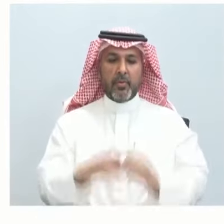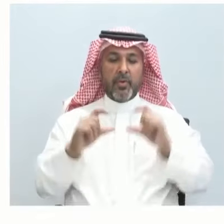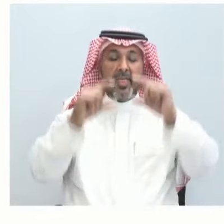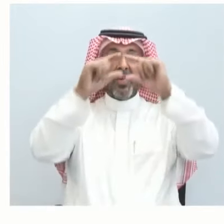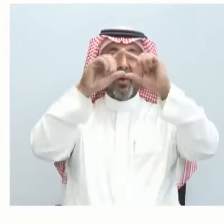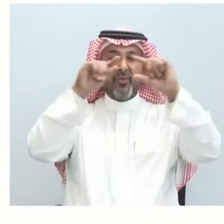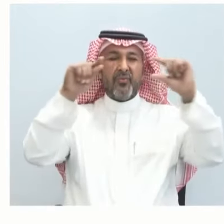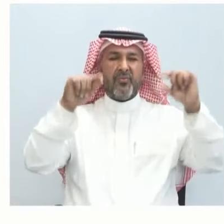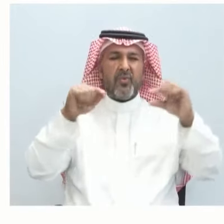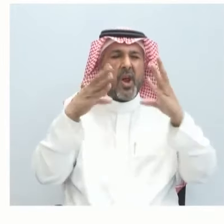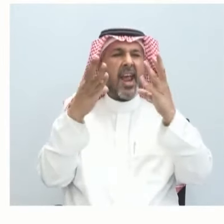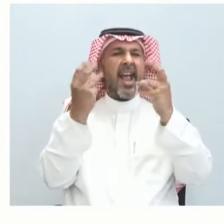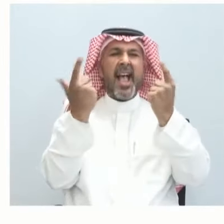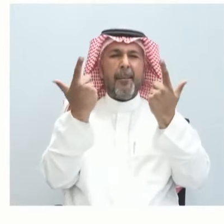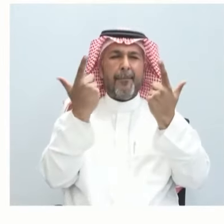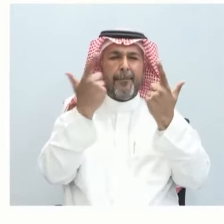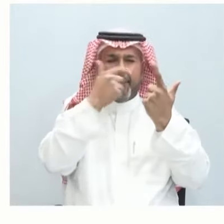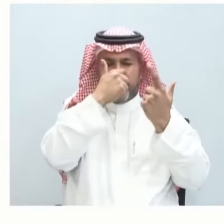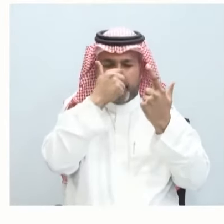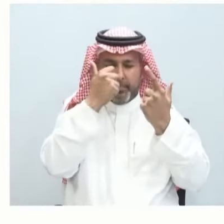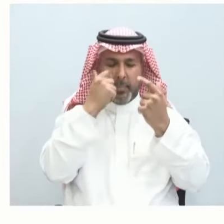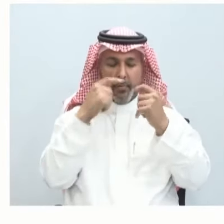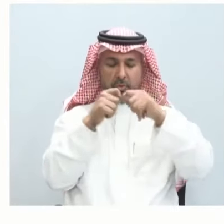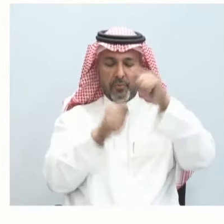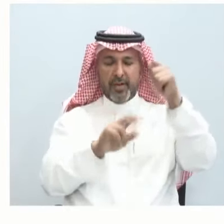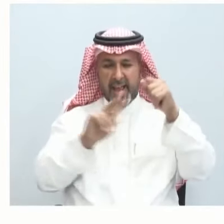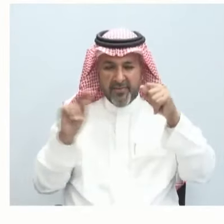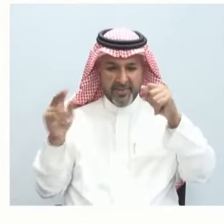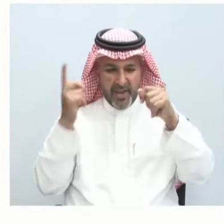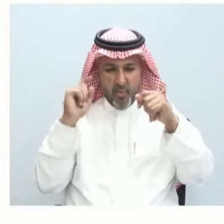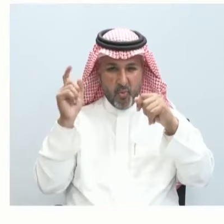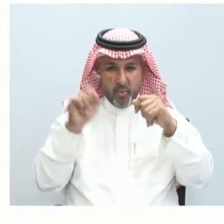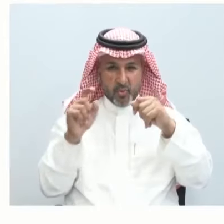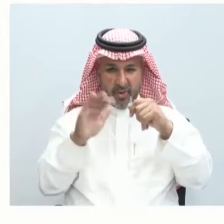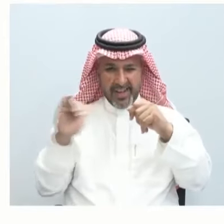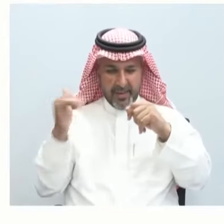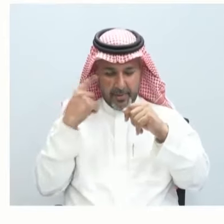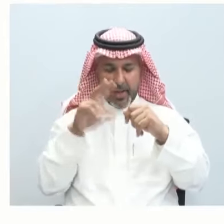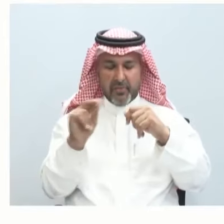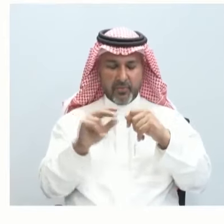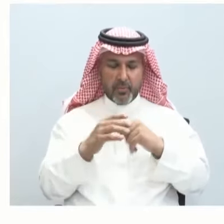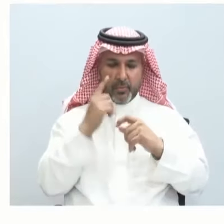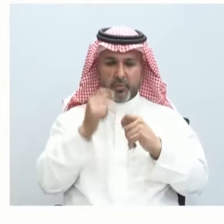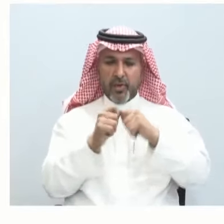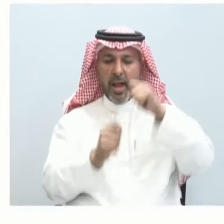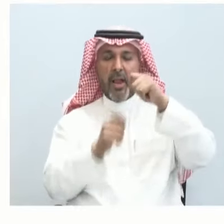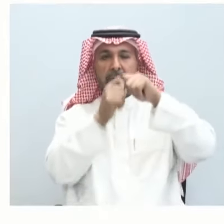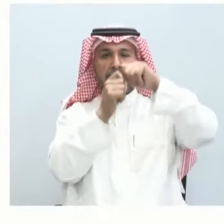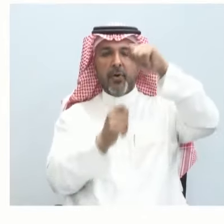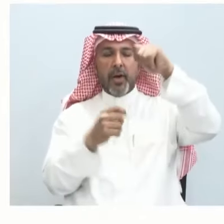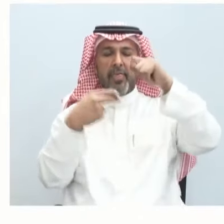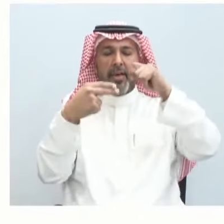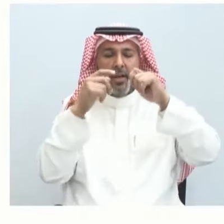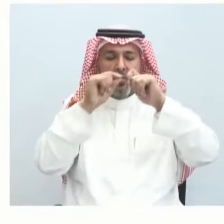قاعدتين متوازيتين هذه القاعده الاولى وهذه القاعده الثانيه يمثل الجزء العلوي